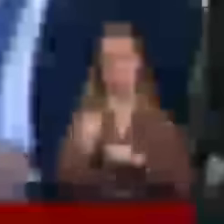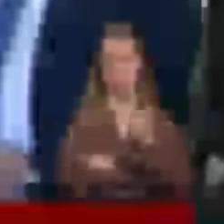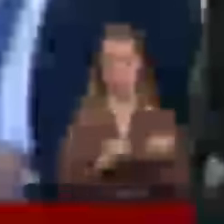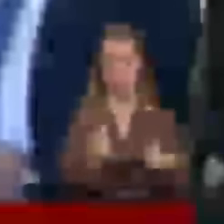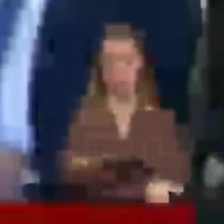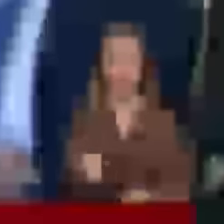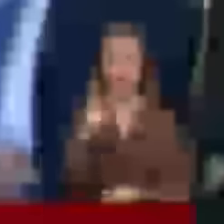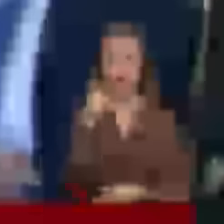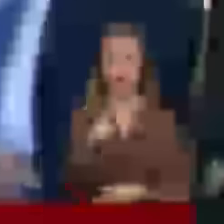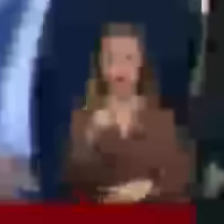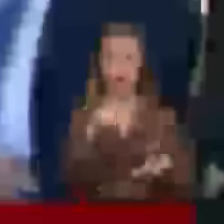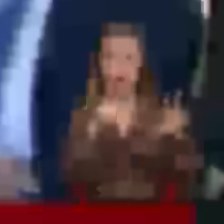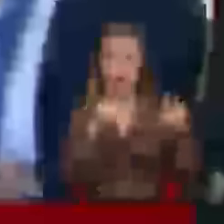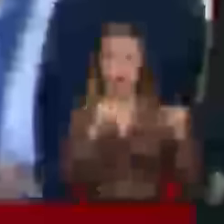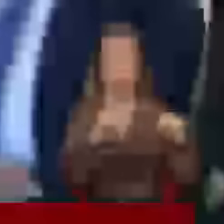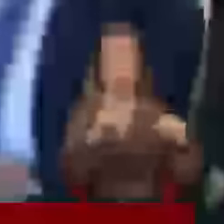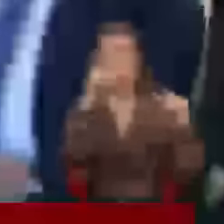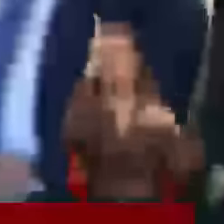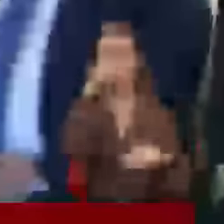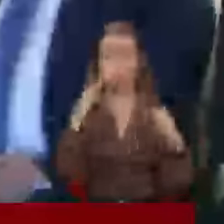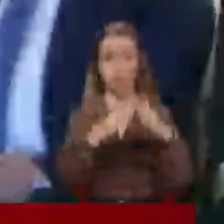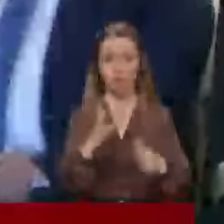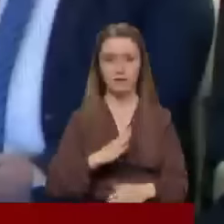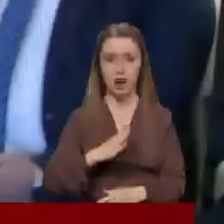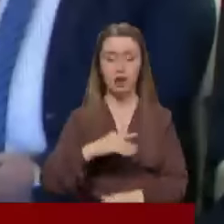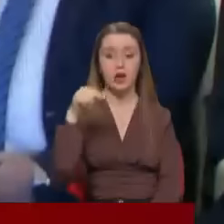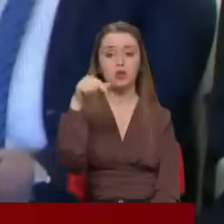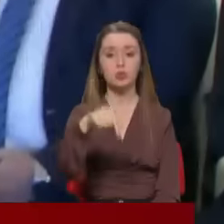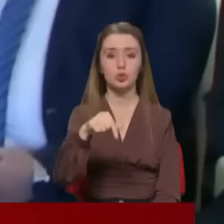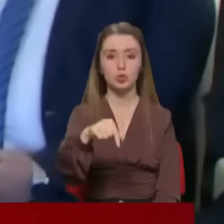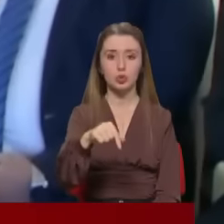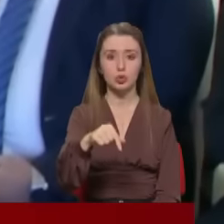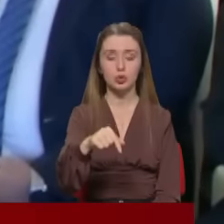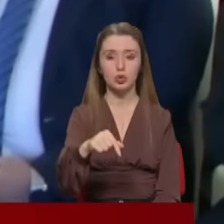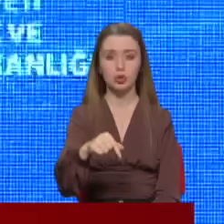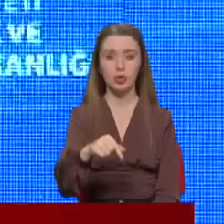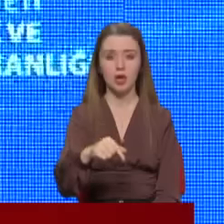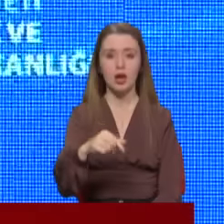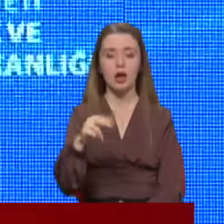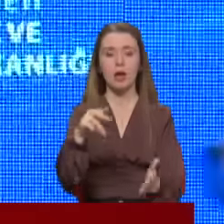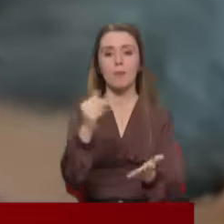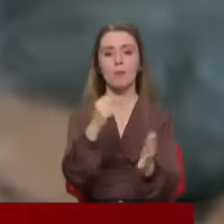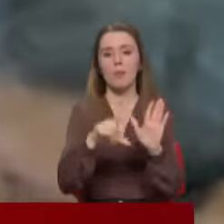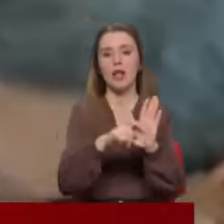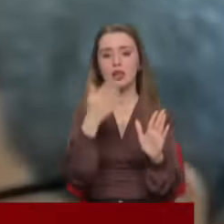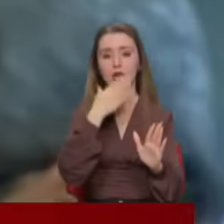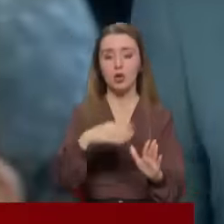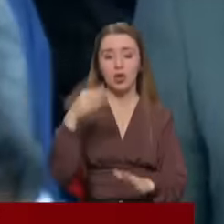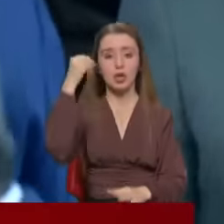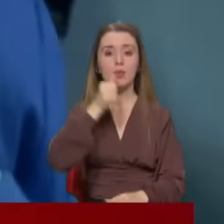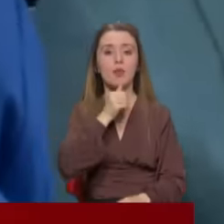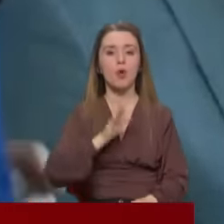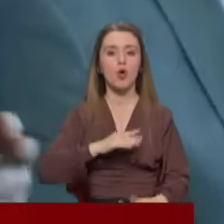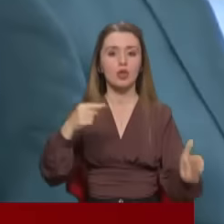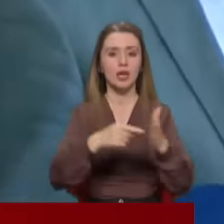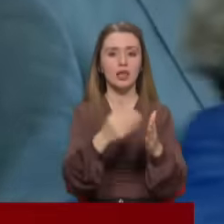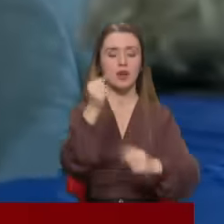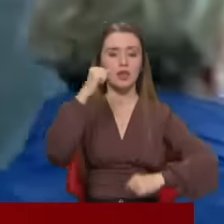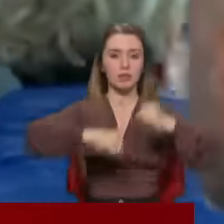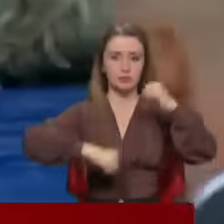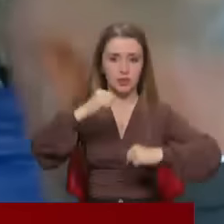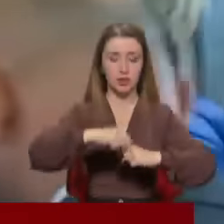Herhalde tek bitirebildiği bu 300 konuttur. Ve henüz de İskanı alınmamış. Kürsüde Ekrem İmamoğlu'nu hedef alan rakibi